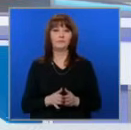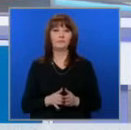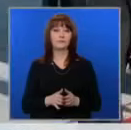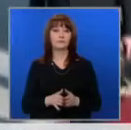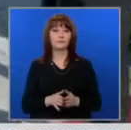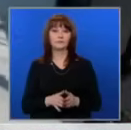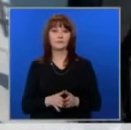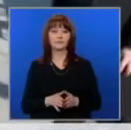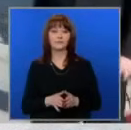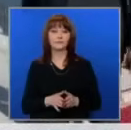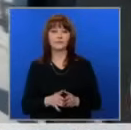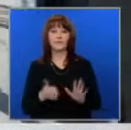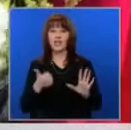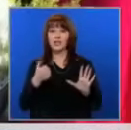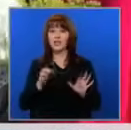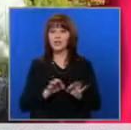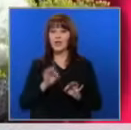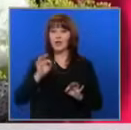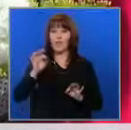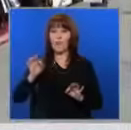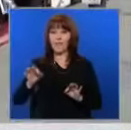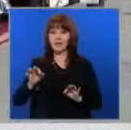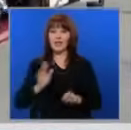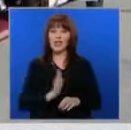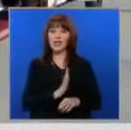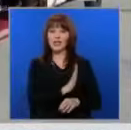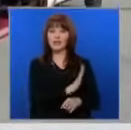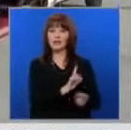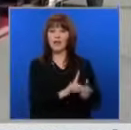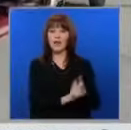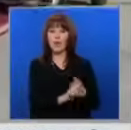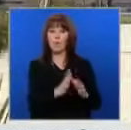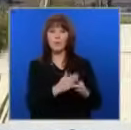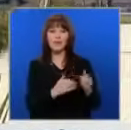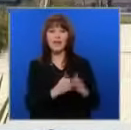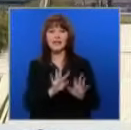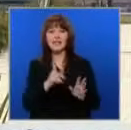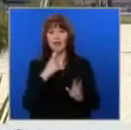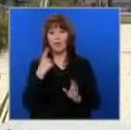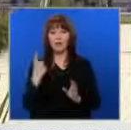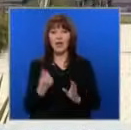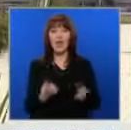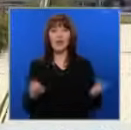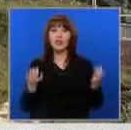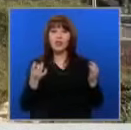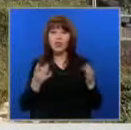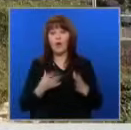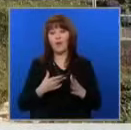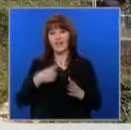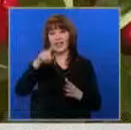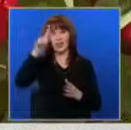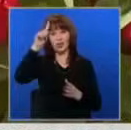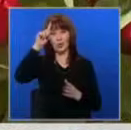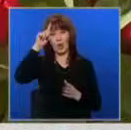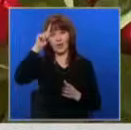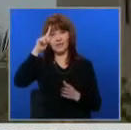Златков. На 60 км източно от Кайро, в построената само за няколко години нова административна столица на